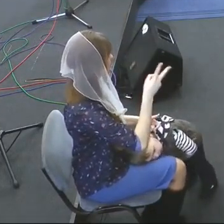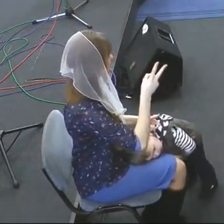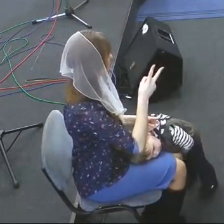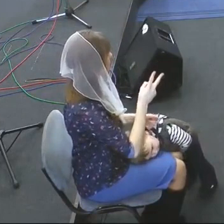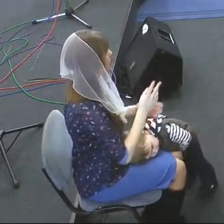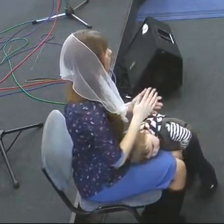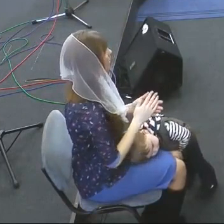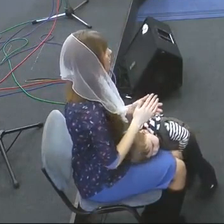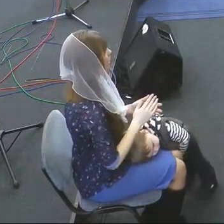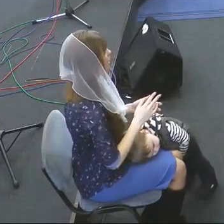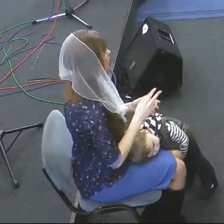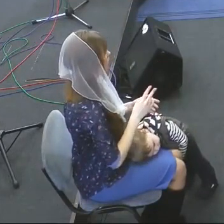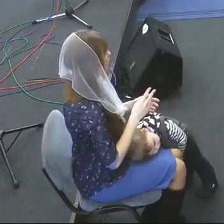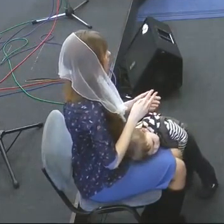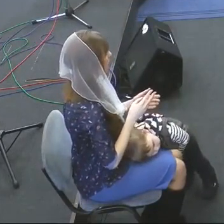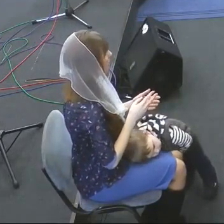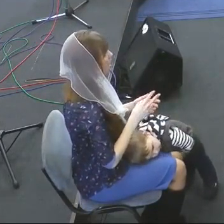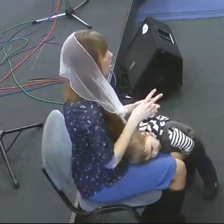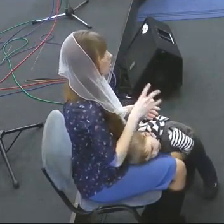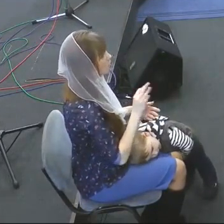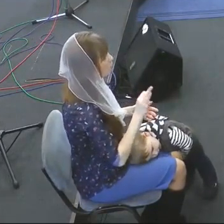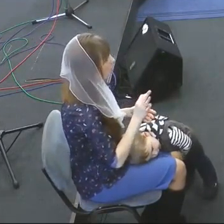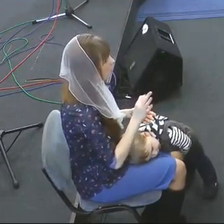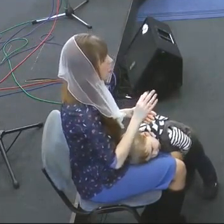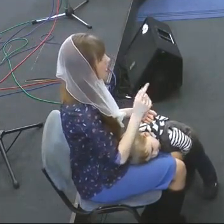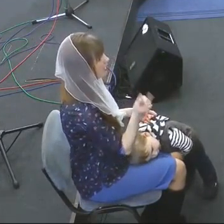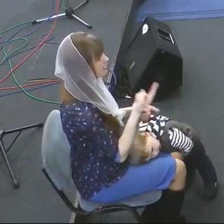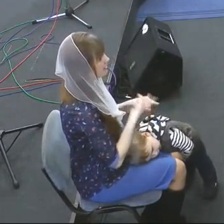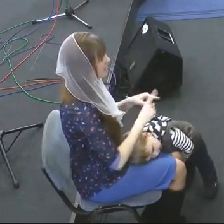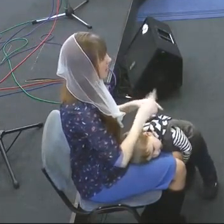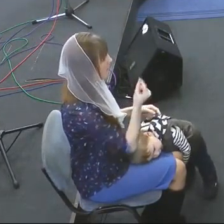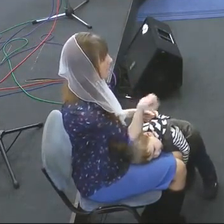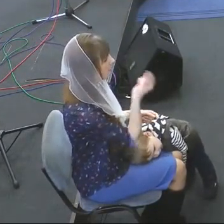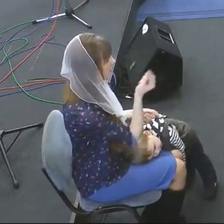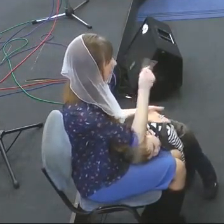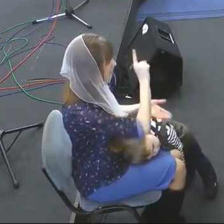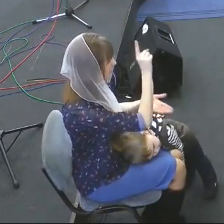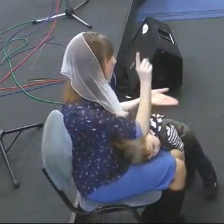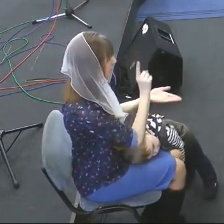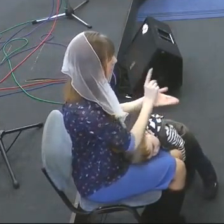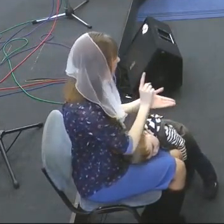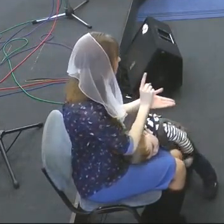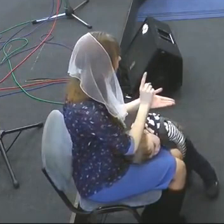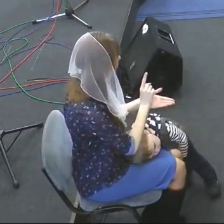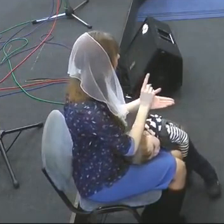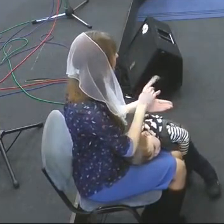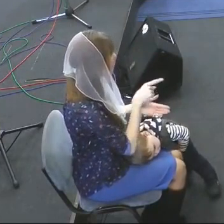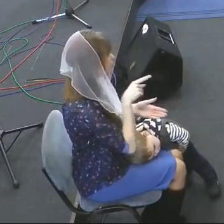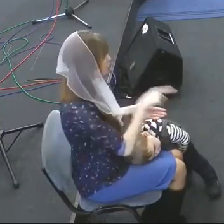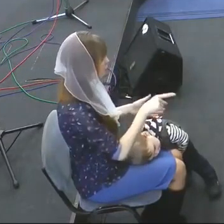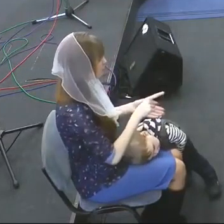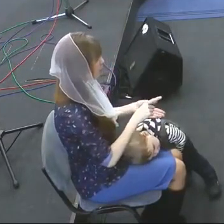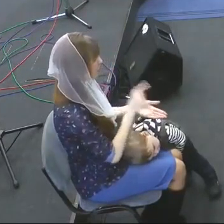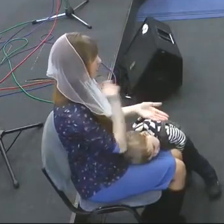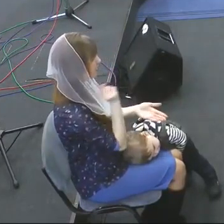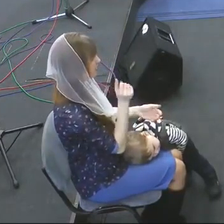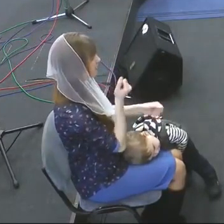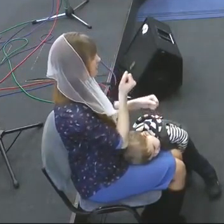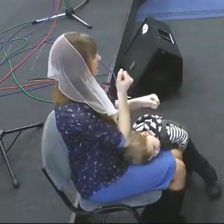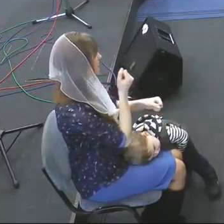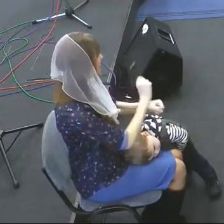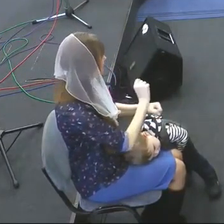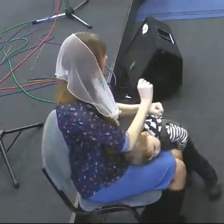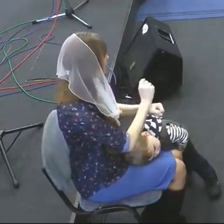серце? Невеличке питання. Де цар юдейський? А як то по-вашому? І він розумів, що на щось